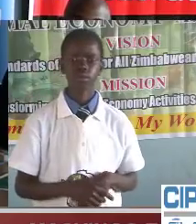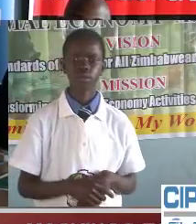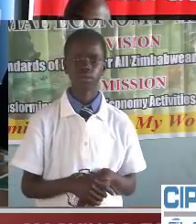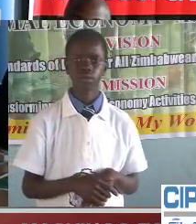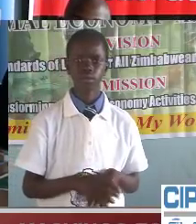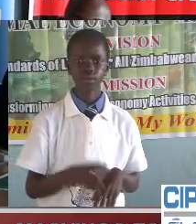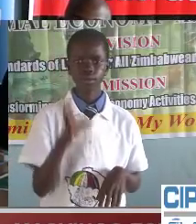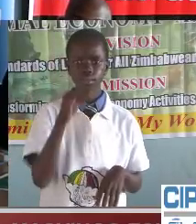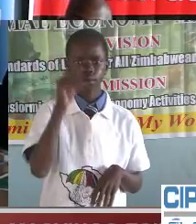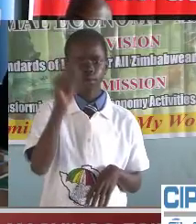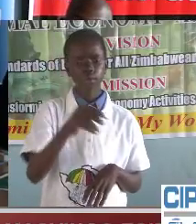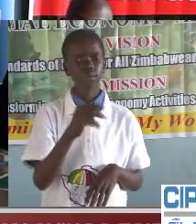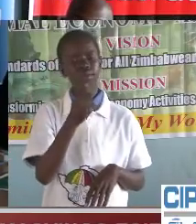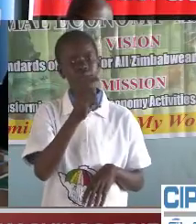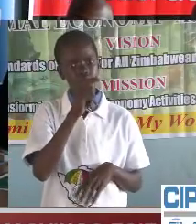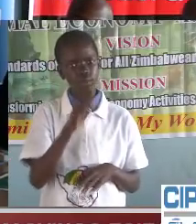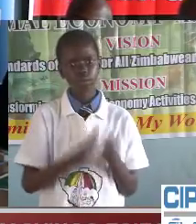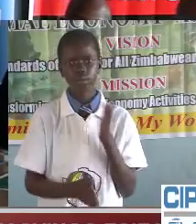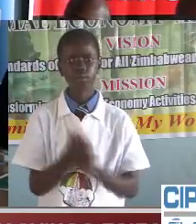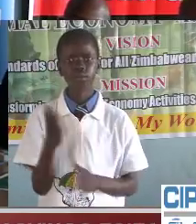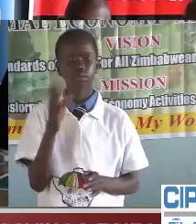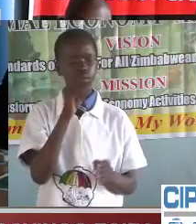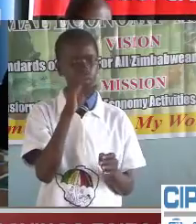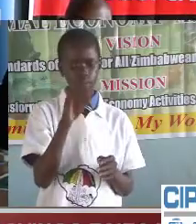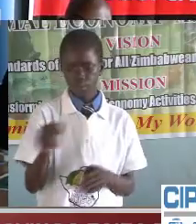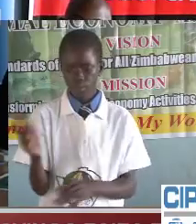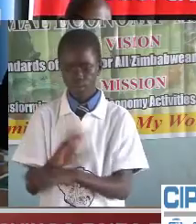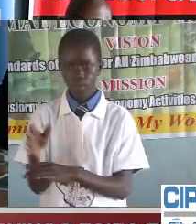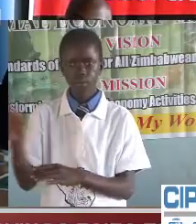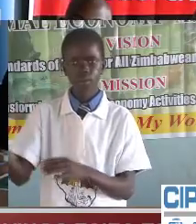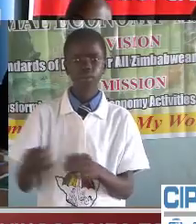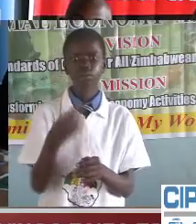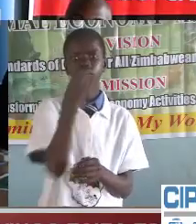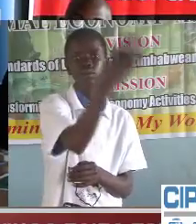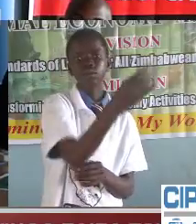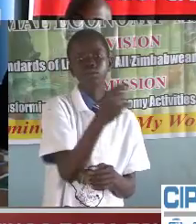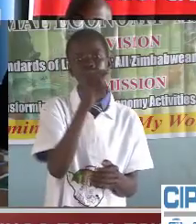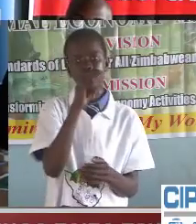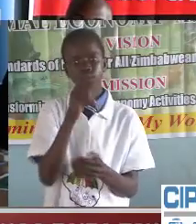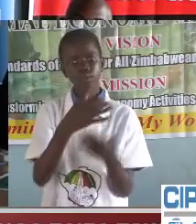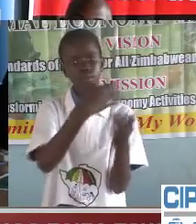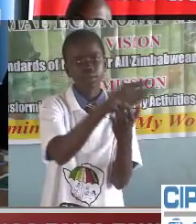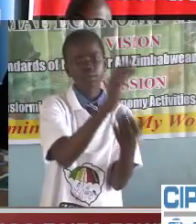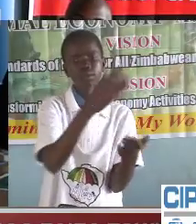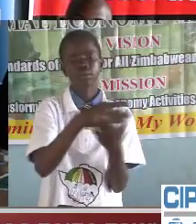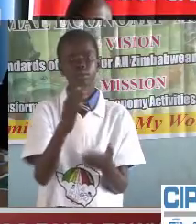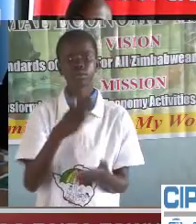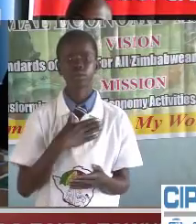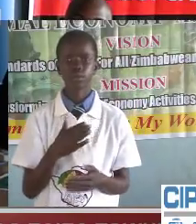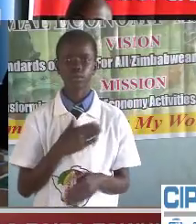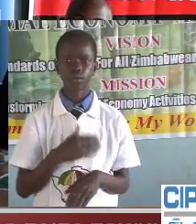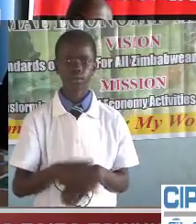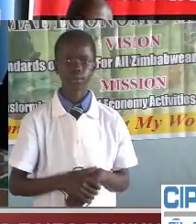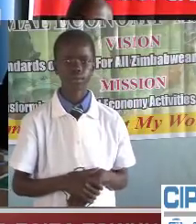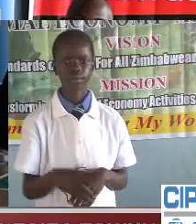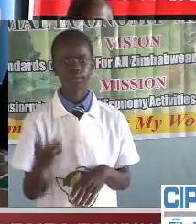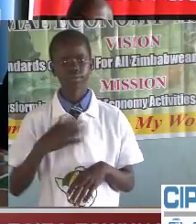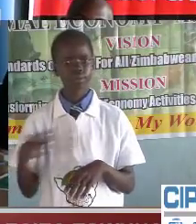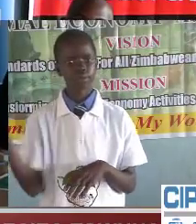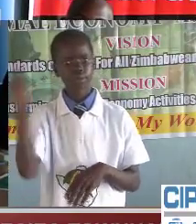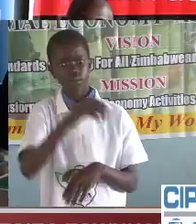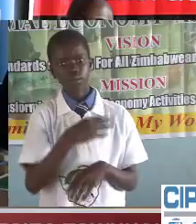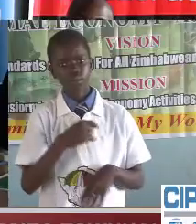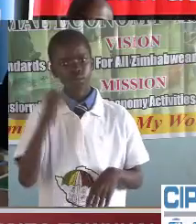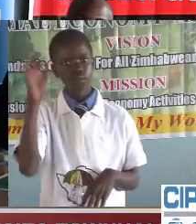yavanowana haiwirirani nemari inochajwa kukanzo. Saka zvatinetoita ipapo toita kuti toisa mutemo kuti iko